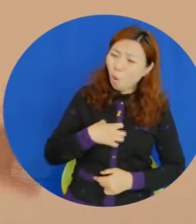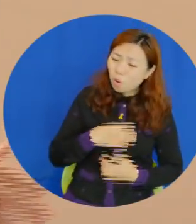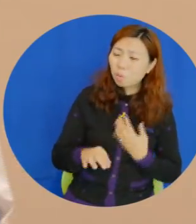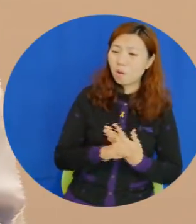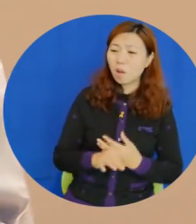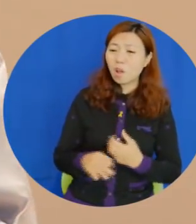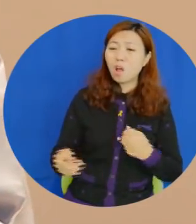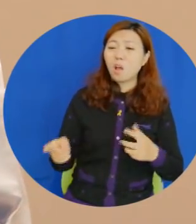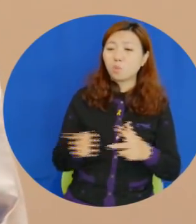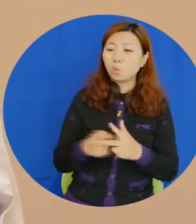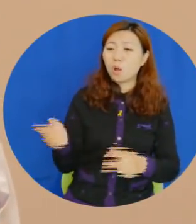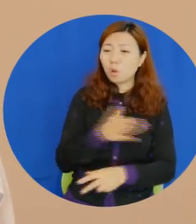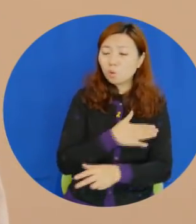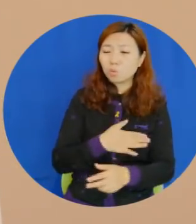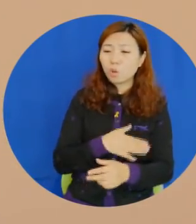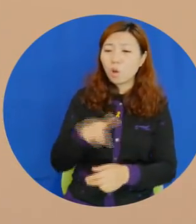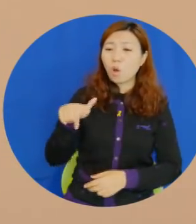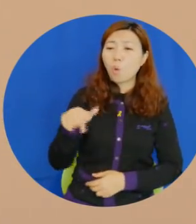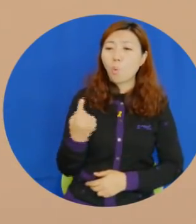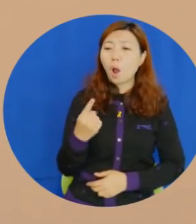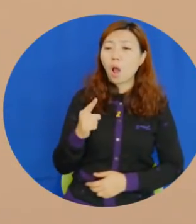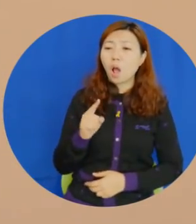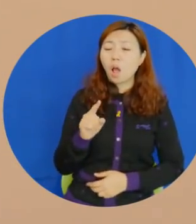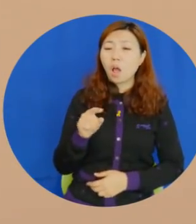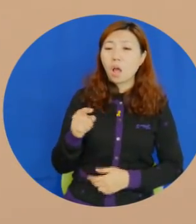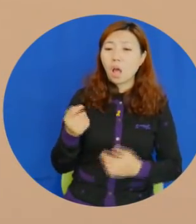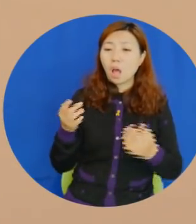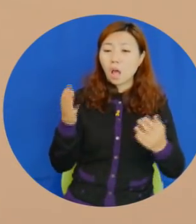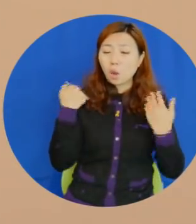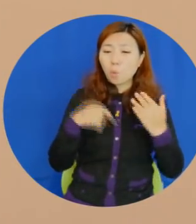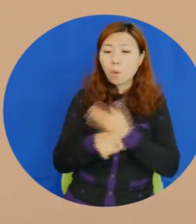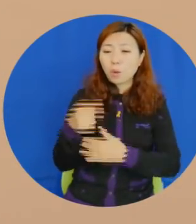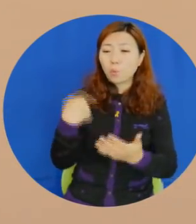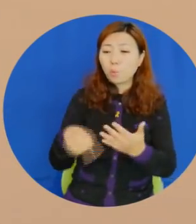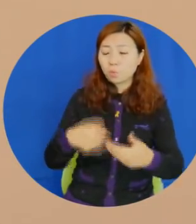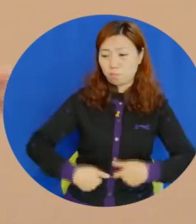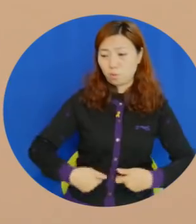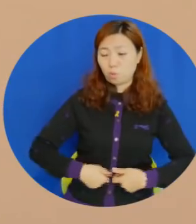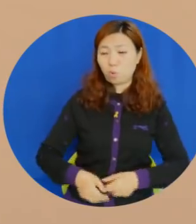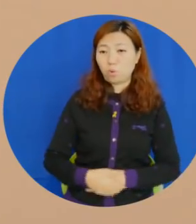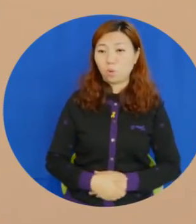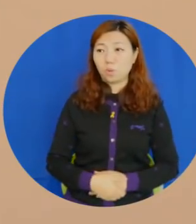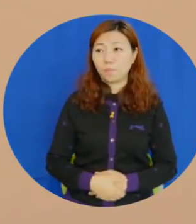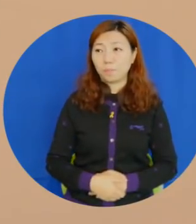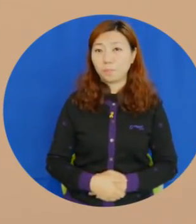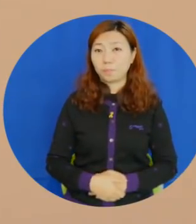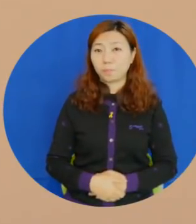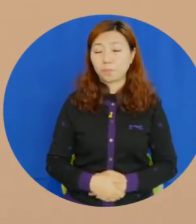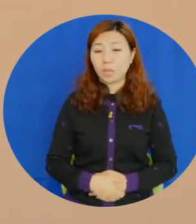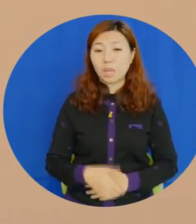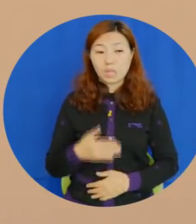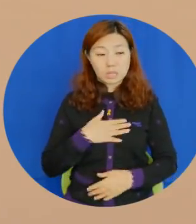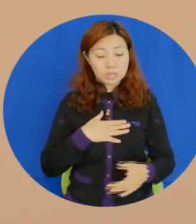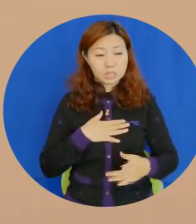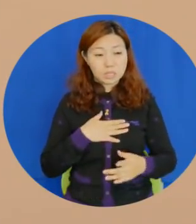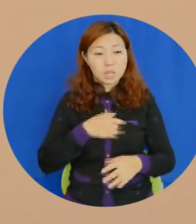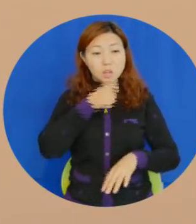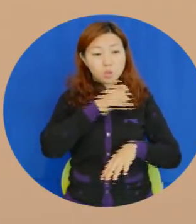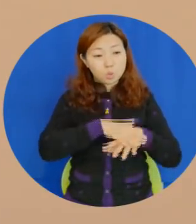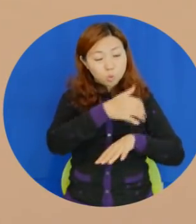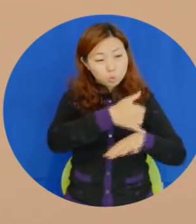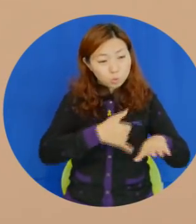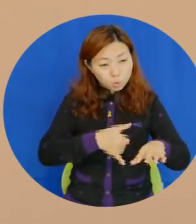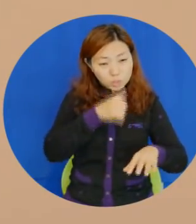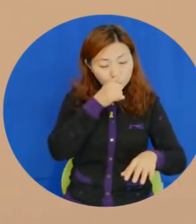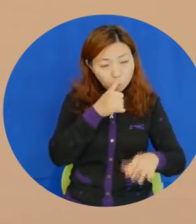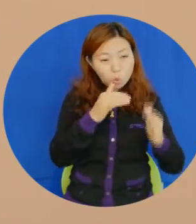되면 네네. 처음부터 초등학교 과외를 시켜야지. 그래서, 그런 걱정이 되면. 자기는 이렇게